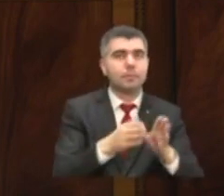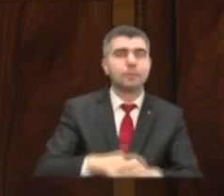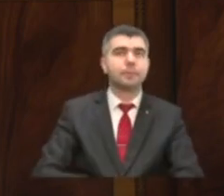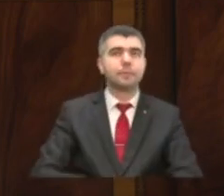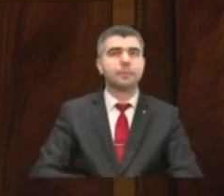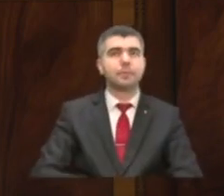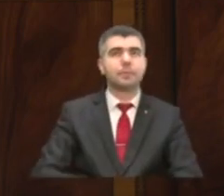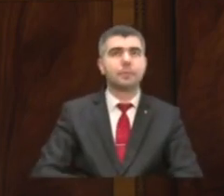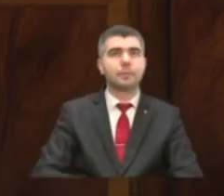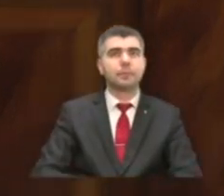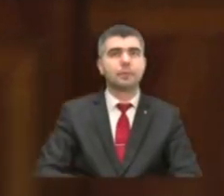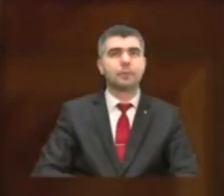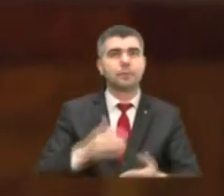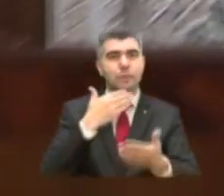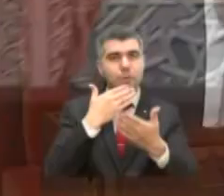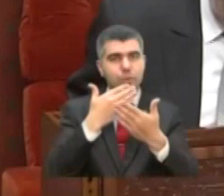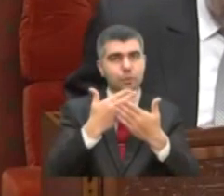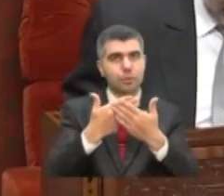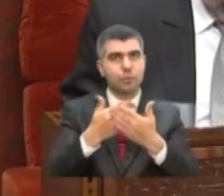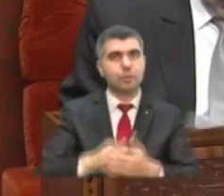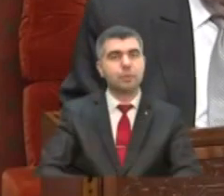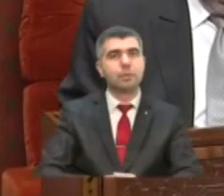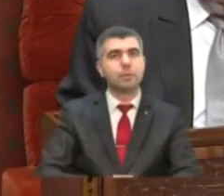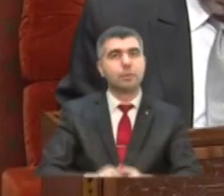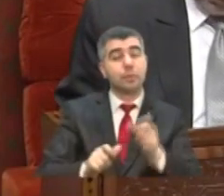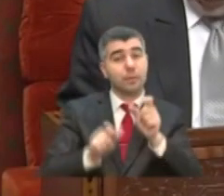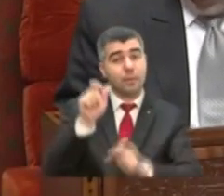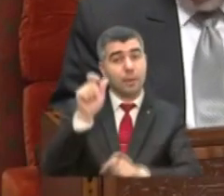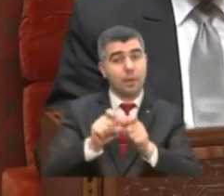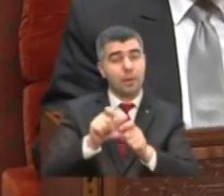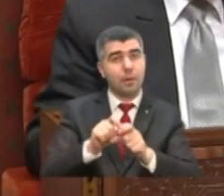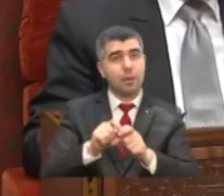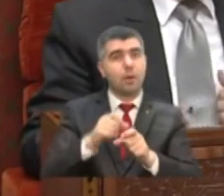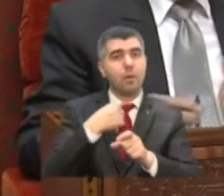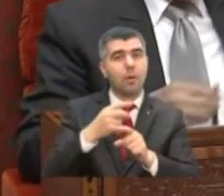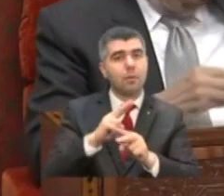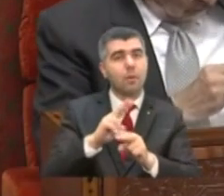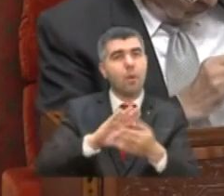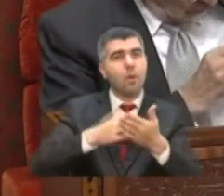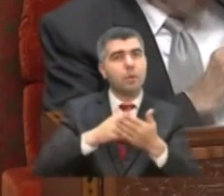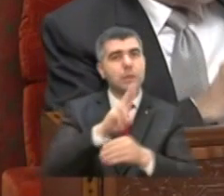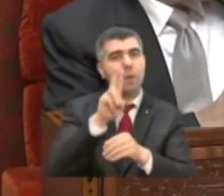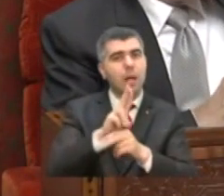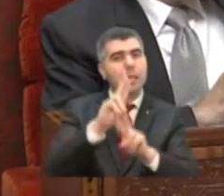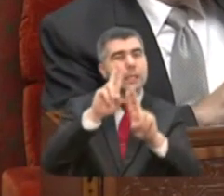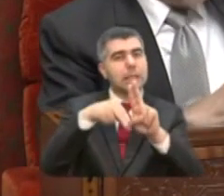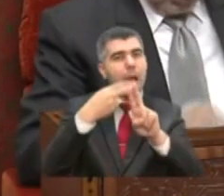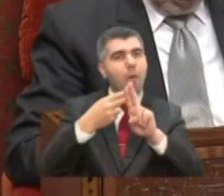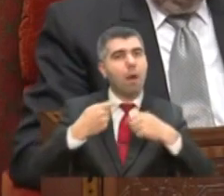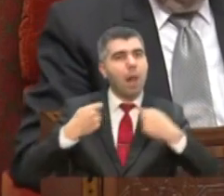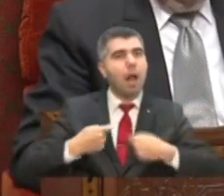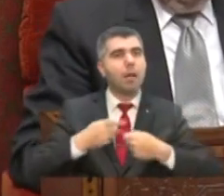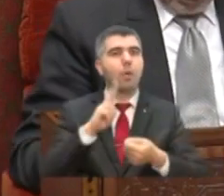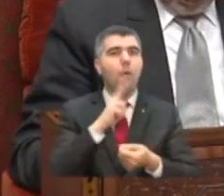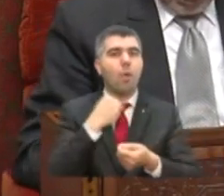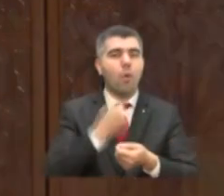النائب. شكرا للسيدات والساده النواب على تعقيباتهم. الكلمه الان للسيد رئيس